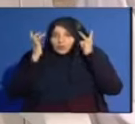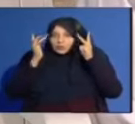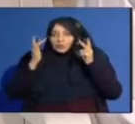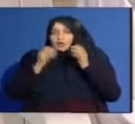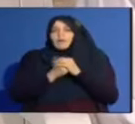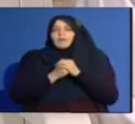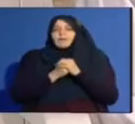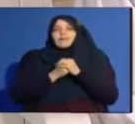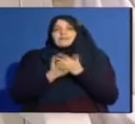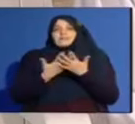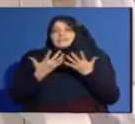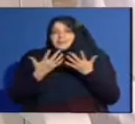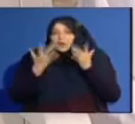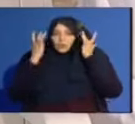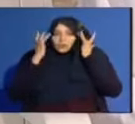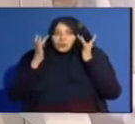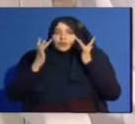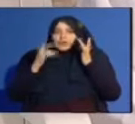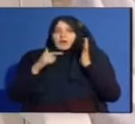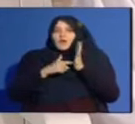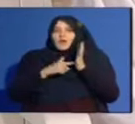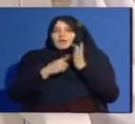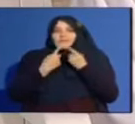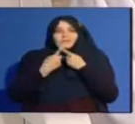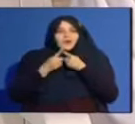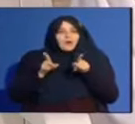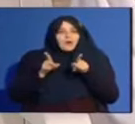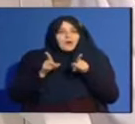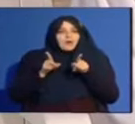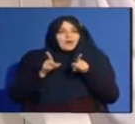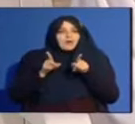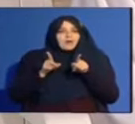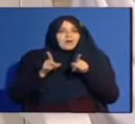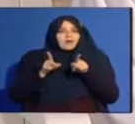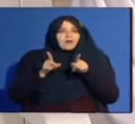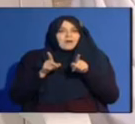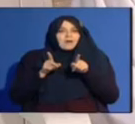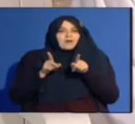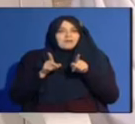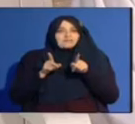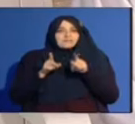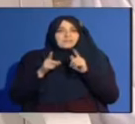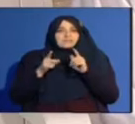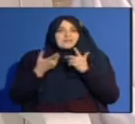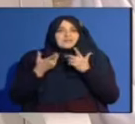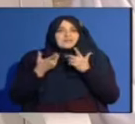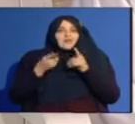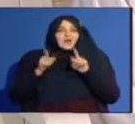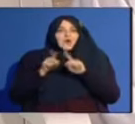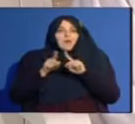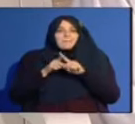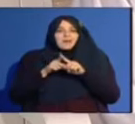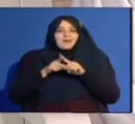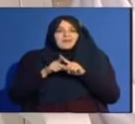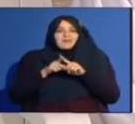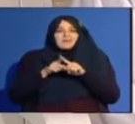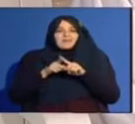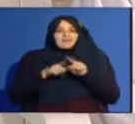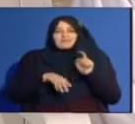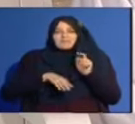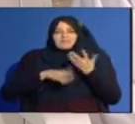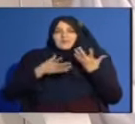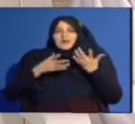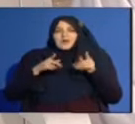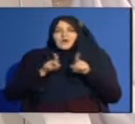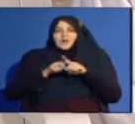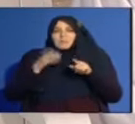الثقافات. فالثقافة حينما تختلف هذا أيضا هذه عقبة من العقبات عن ثقافة وطن